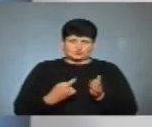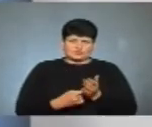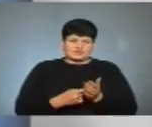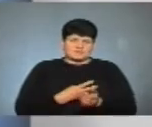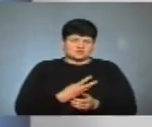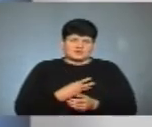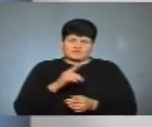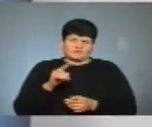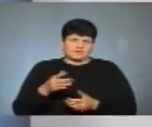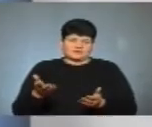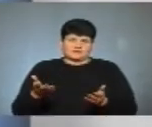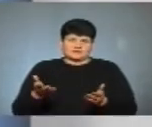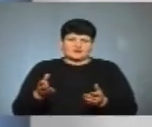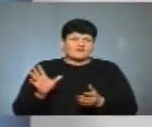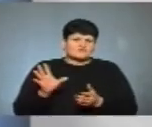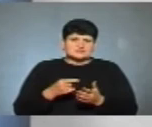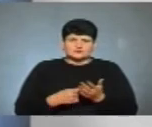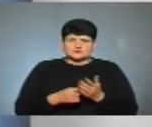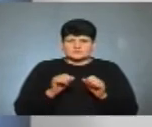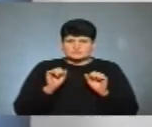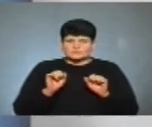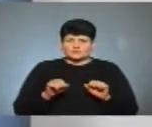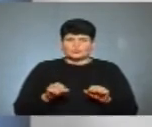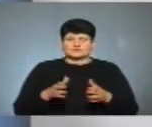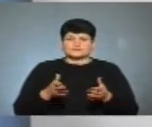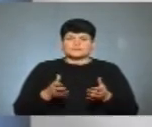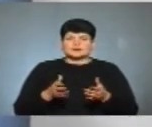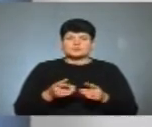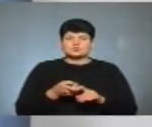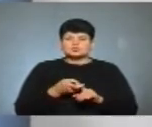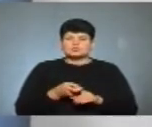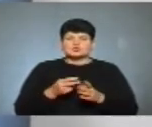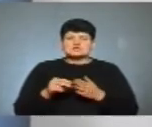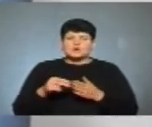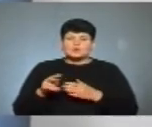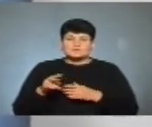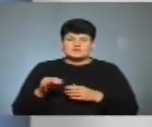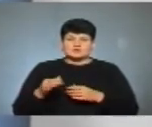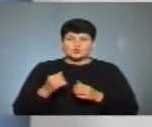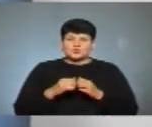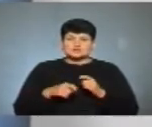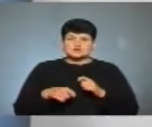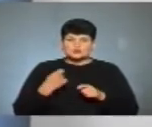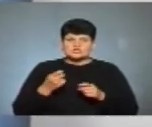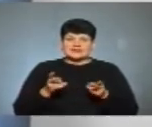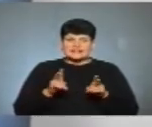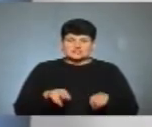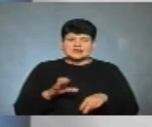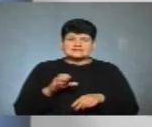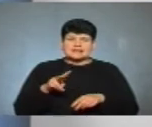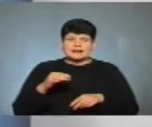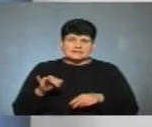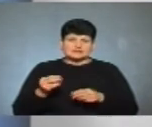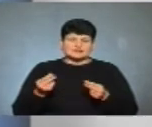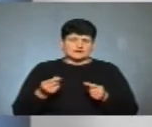його невміння. Довести можна все, якщо, тому що тим більше в стосовно закупівель, ну кожен злочин лишає фінансовий слід,